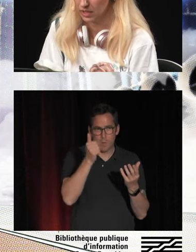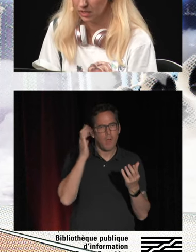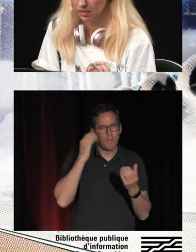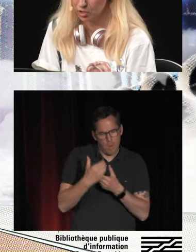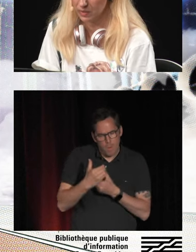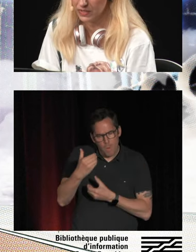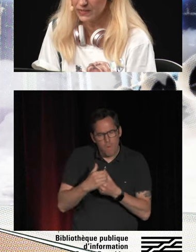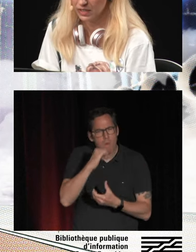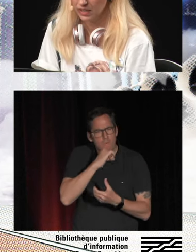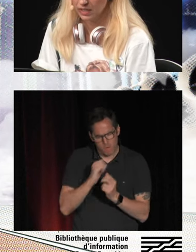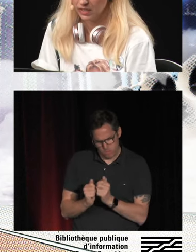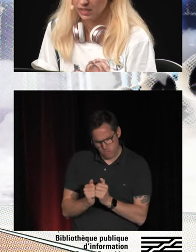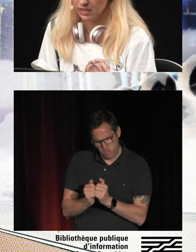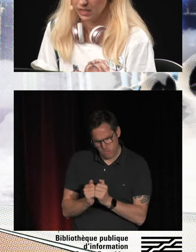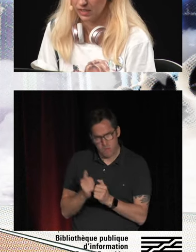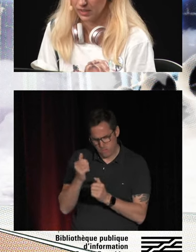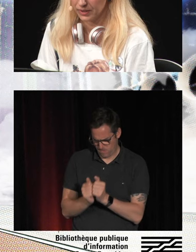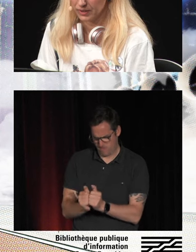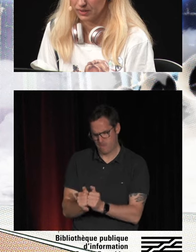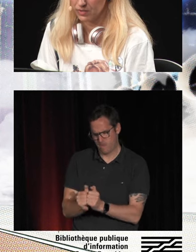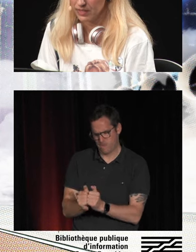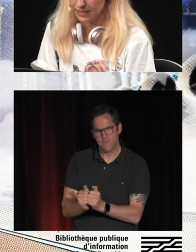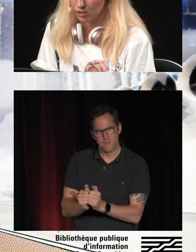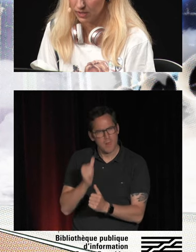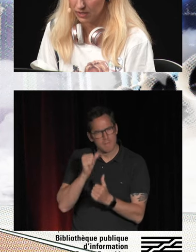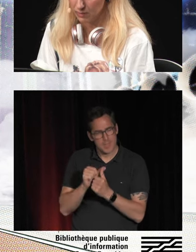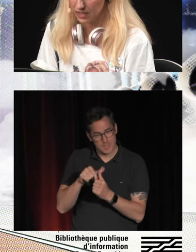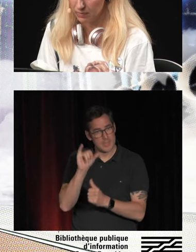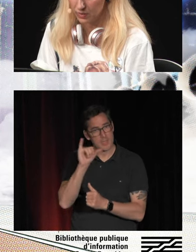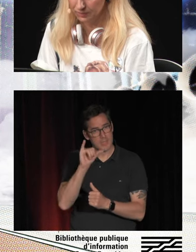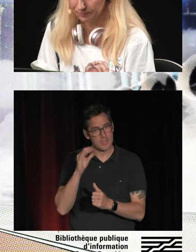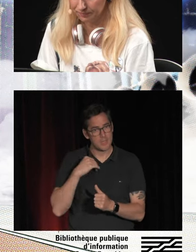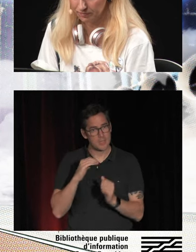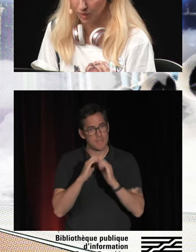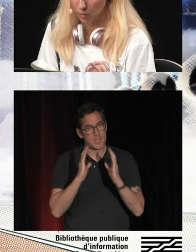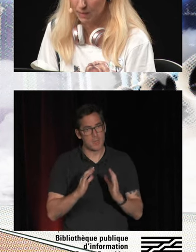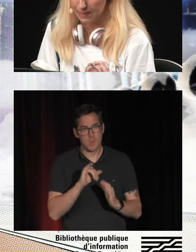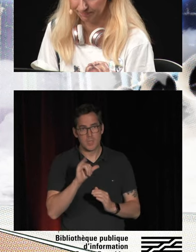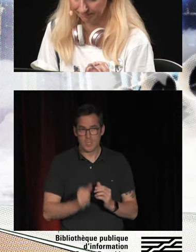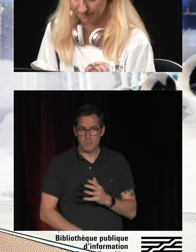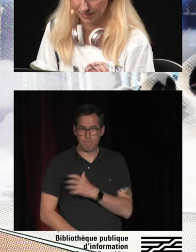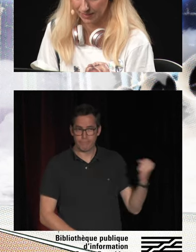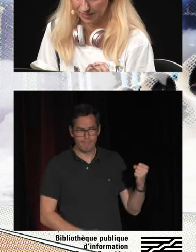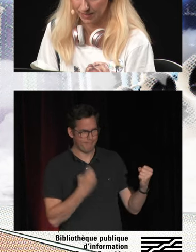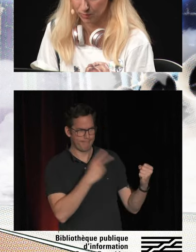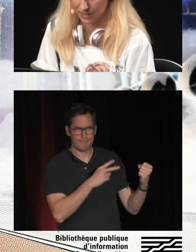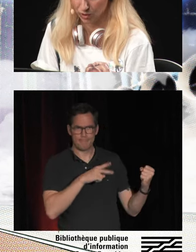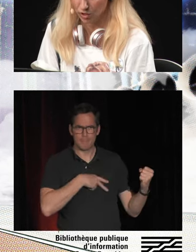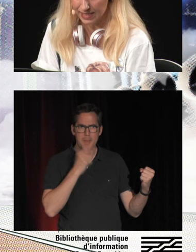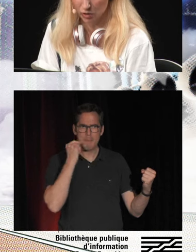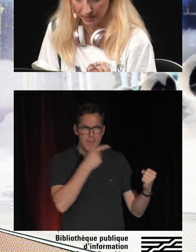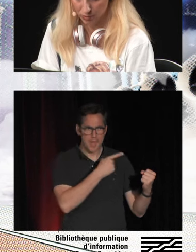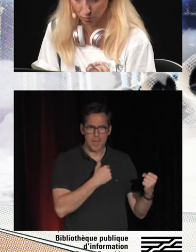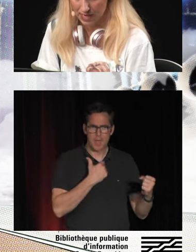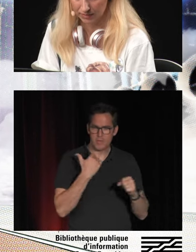Boy quand j'étais petite. Et vous savez qui jouait au Game Boy à la maison ? Mon papa ! Et ça voulait dire